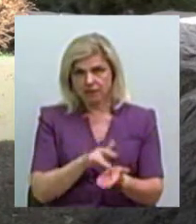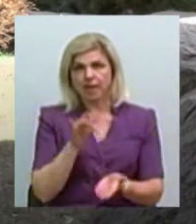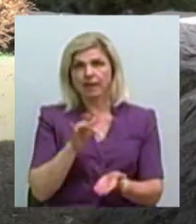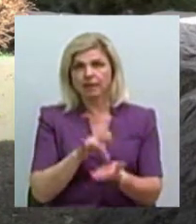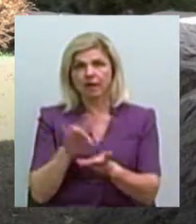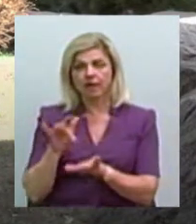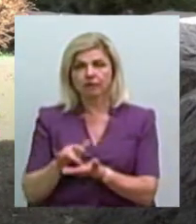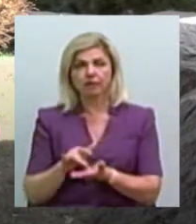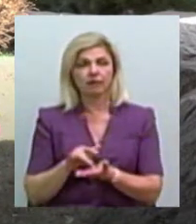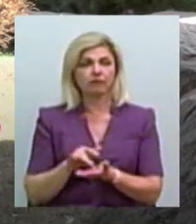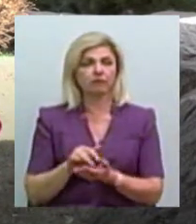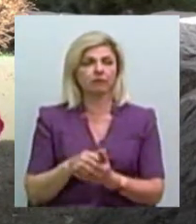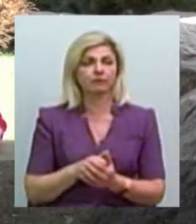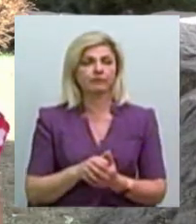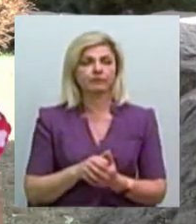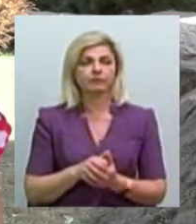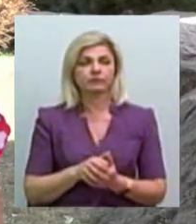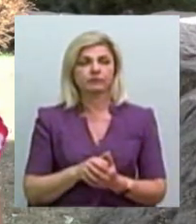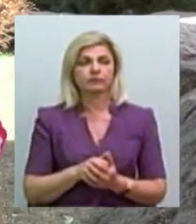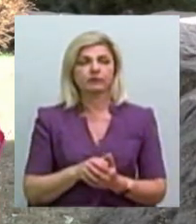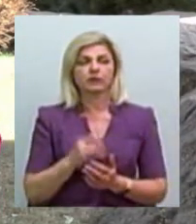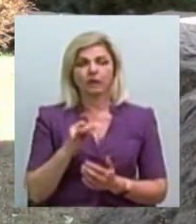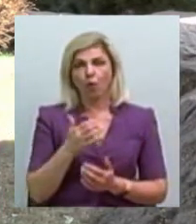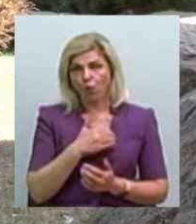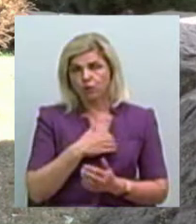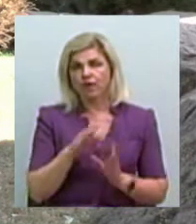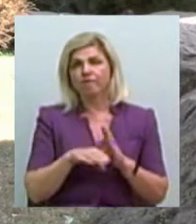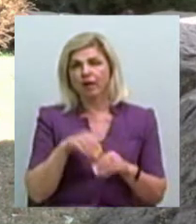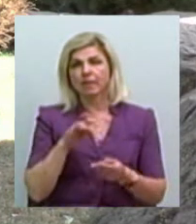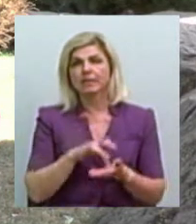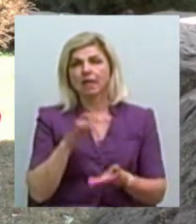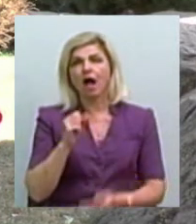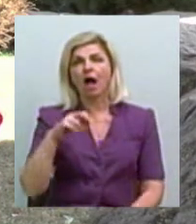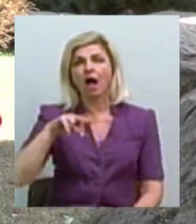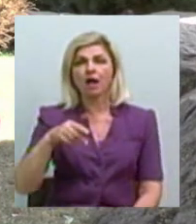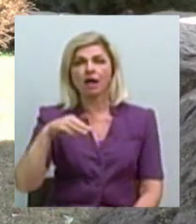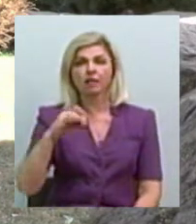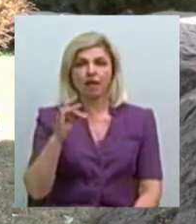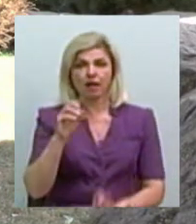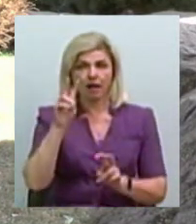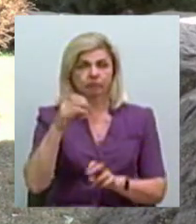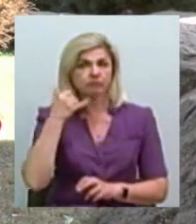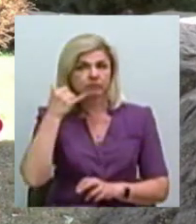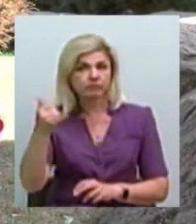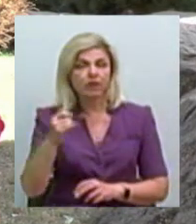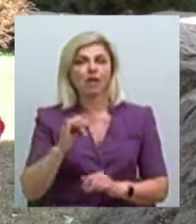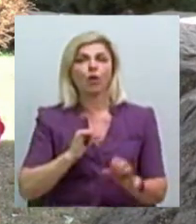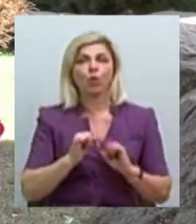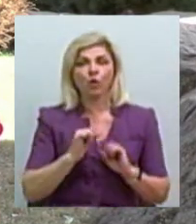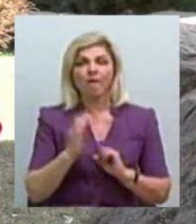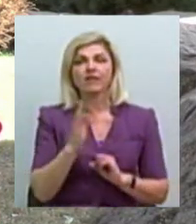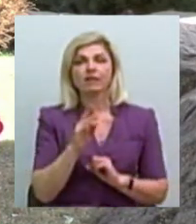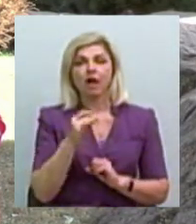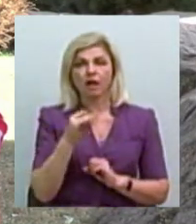зайшла, подивилась інші центри, ну чомусь захотілося мені обрати центр «Альтера». Набрала номер телефону і з керівником Віталієм